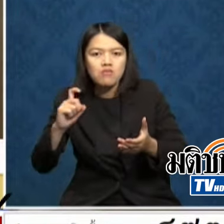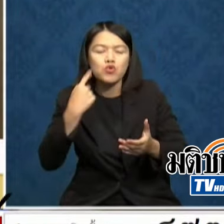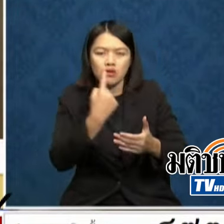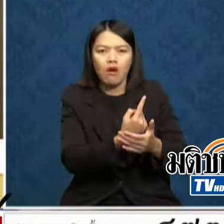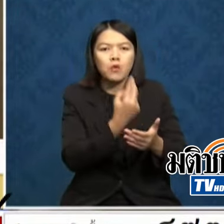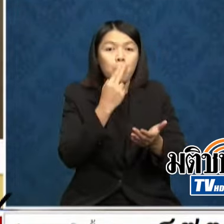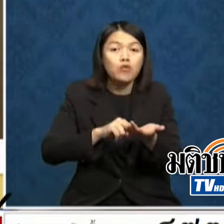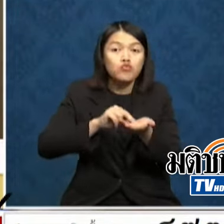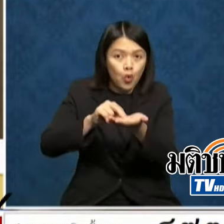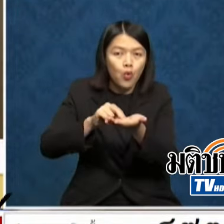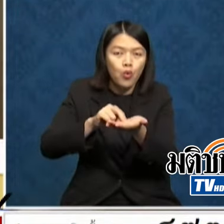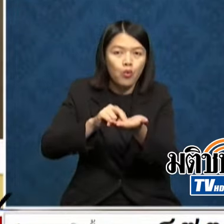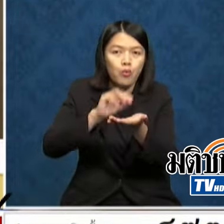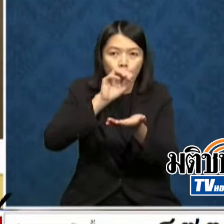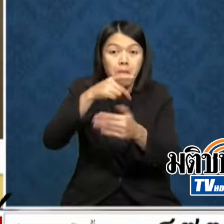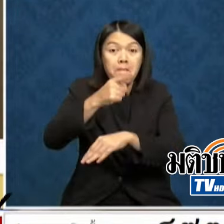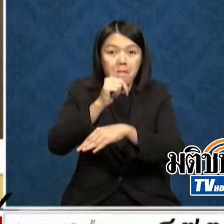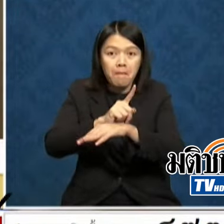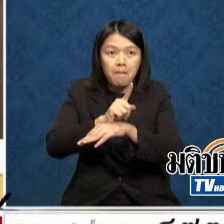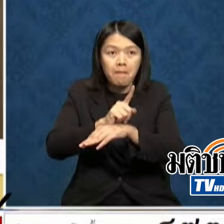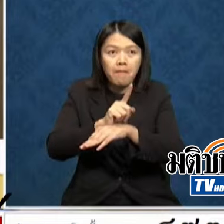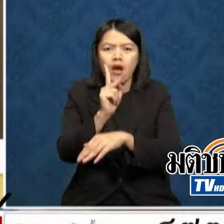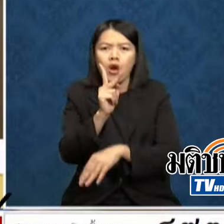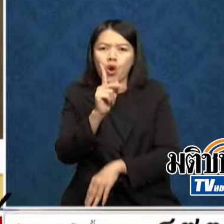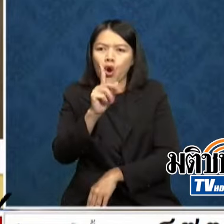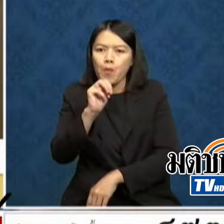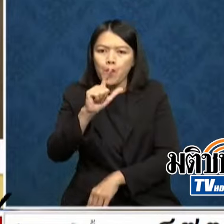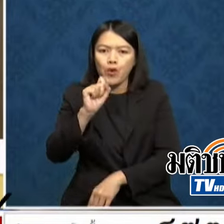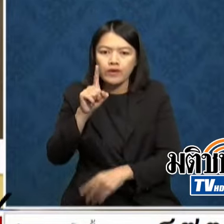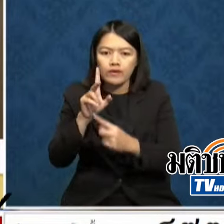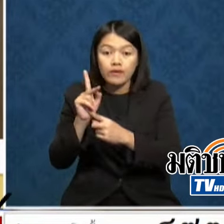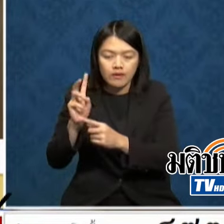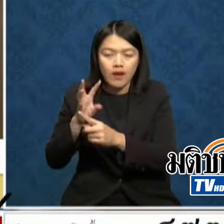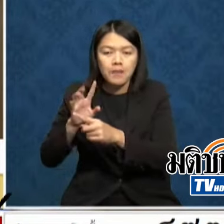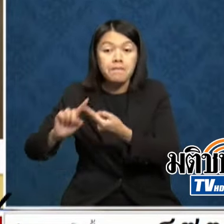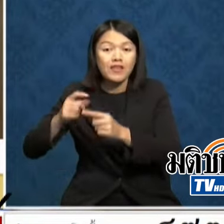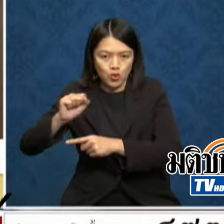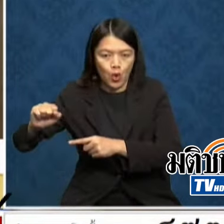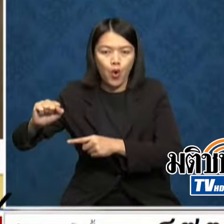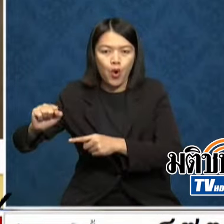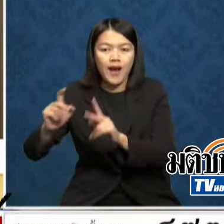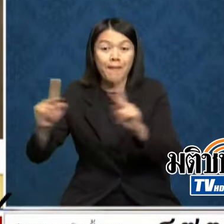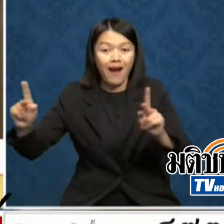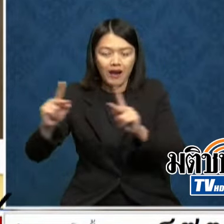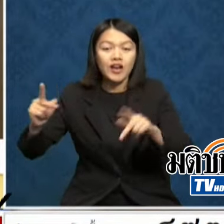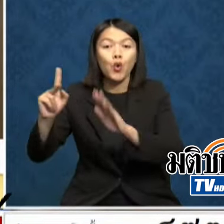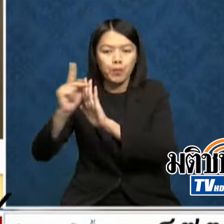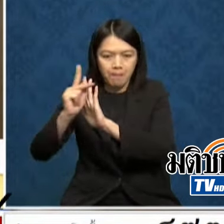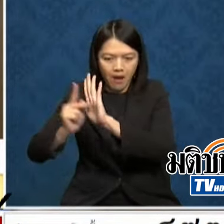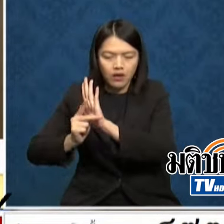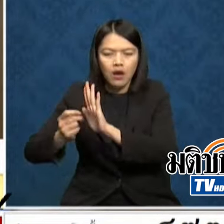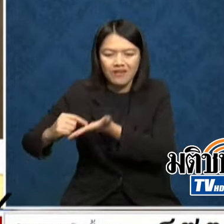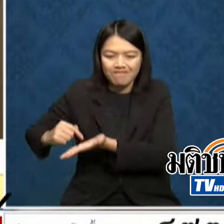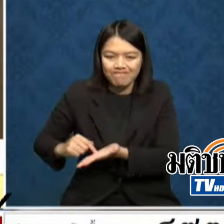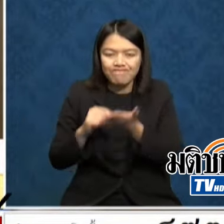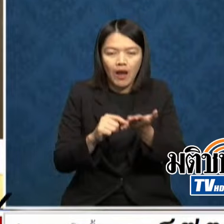ครับผ่านทางท่านกมลศักดิ์ลีวาเมาะนะครับเพื่อนสมาชิกอีกท่านหนึ่งท่านเป็นประธานกรรมาธิการกฎหมายซึ่งเคยน